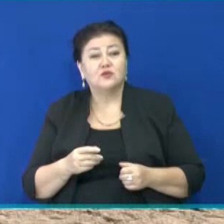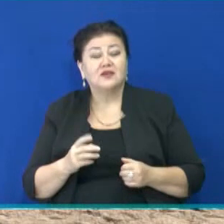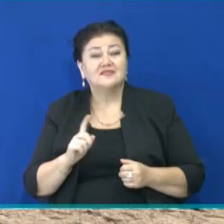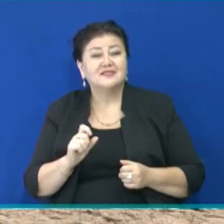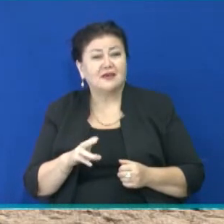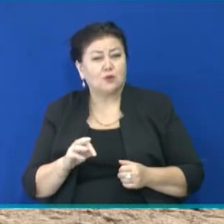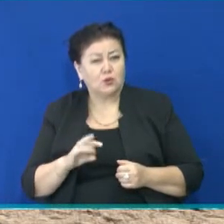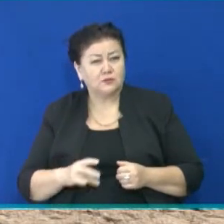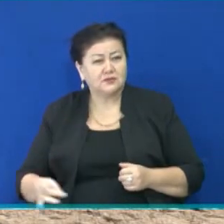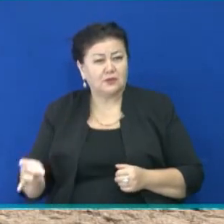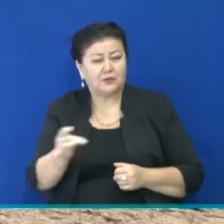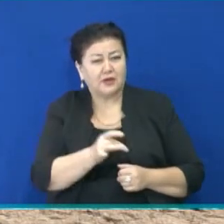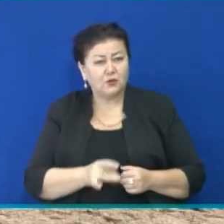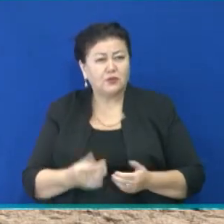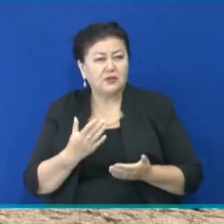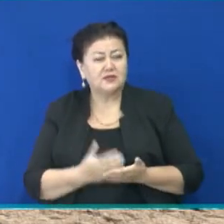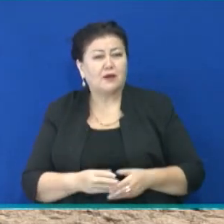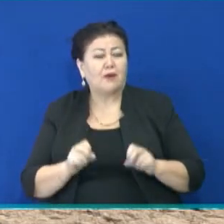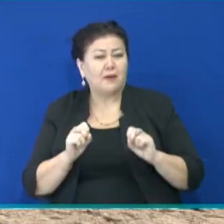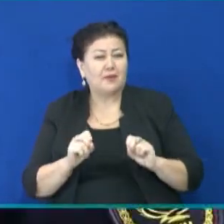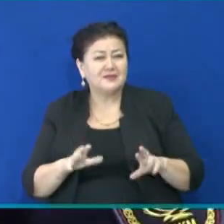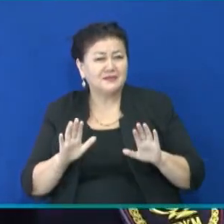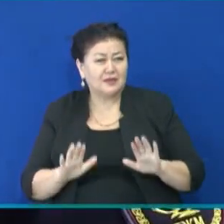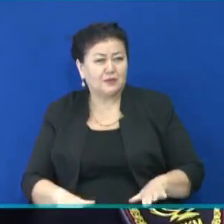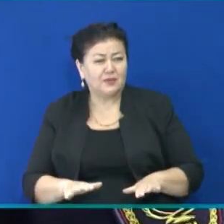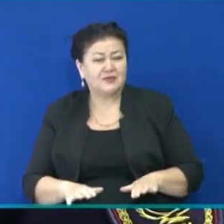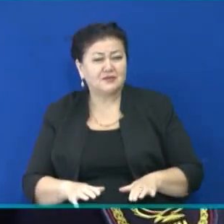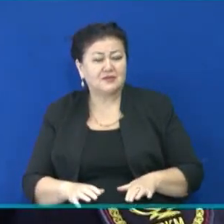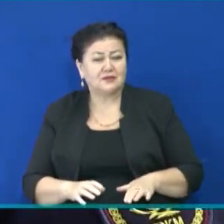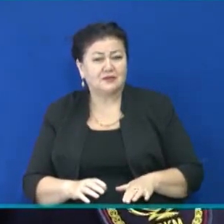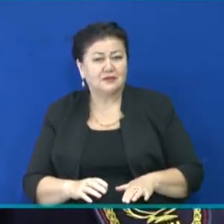аумақ суға түсуге болмайтын қауіпті орындардың бірі.